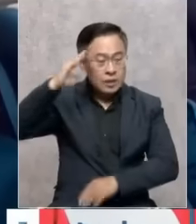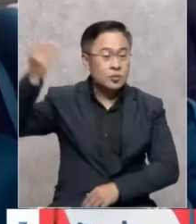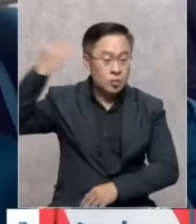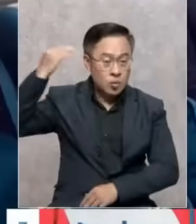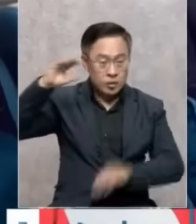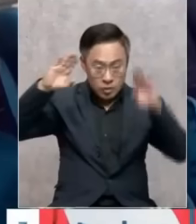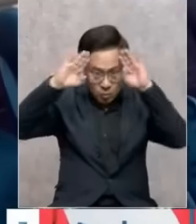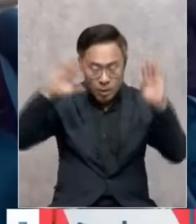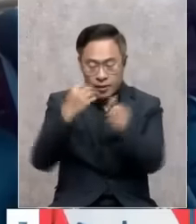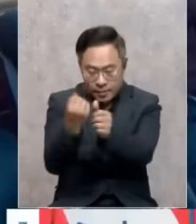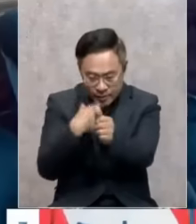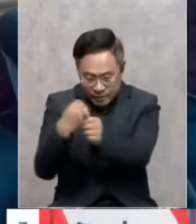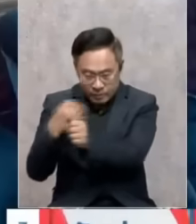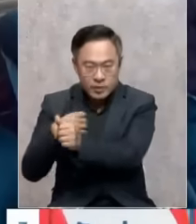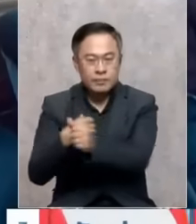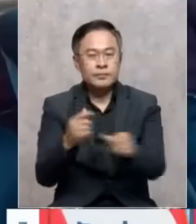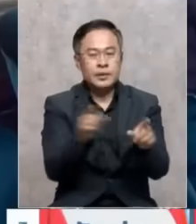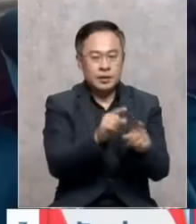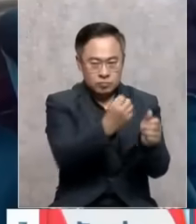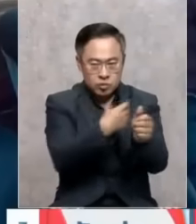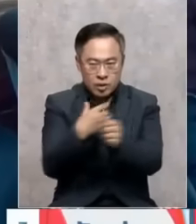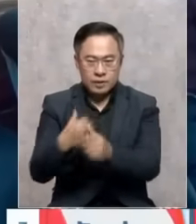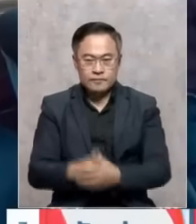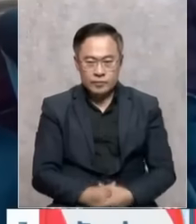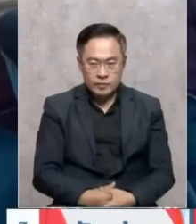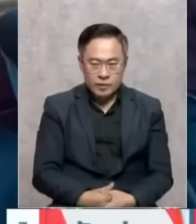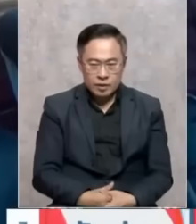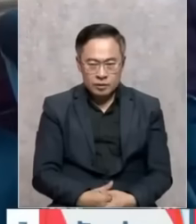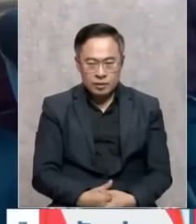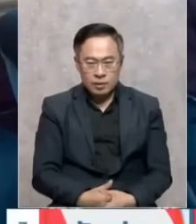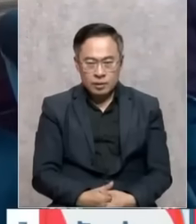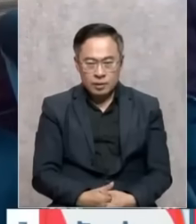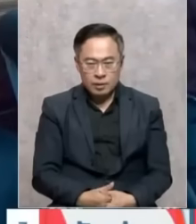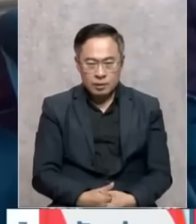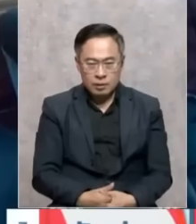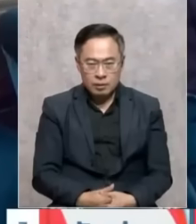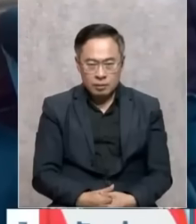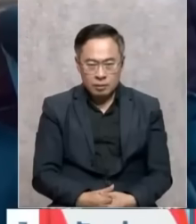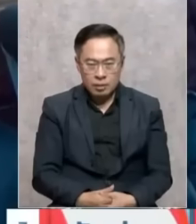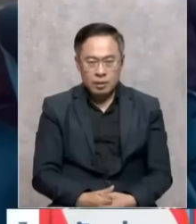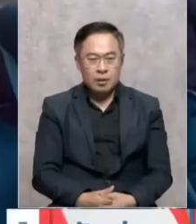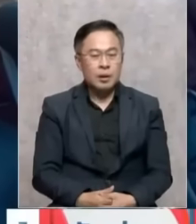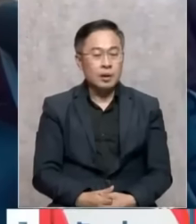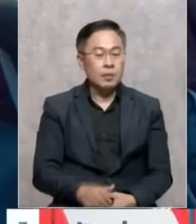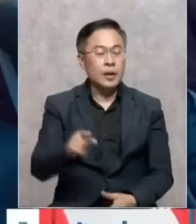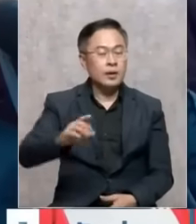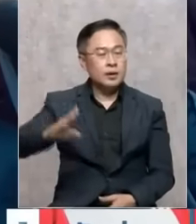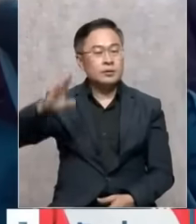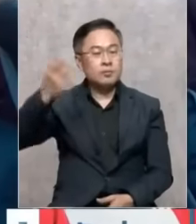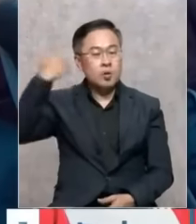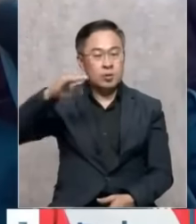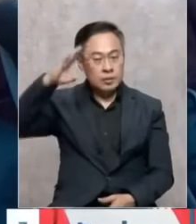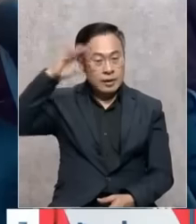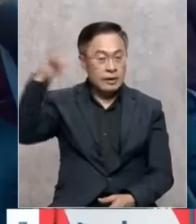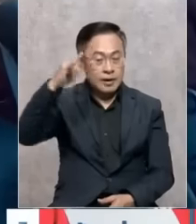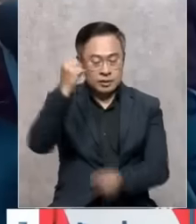างนี้ก็ยังไม่สู้คนทำมาก่อน แต่ค่อยๆเ ค ย ครับเพราะว่าพี่ก็จากทหารมาจนมาเป็นผู้บริหารโด